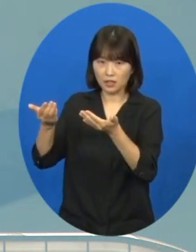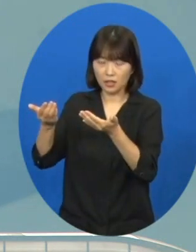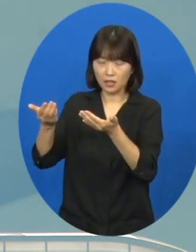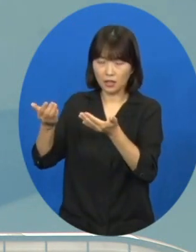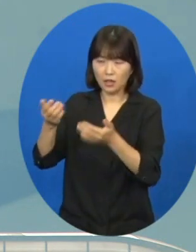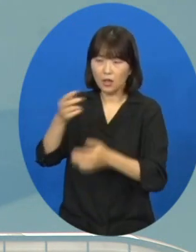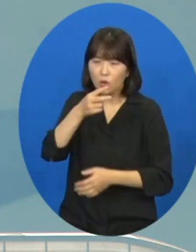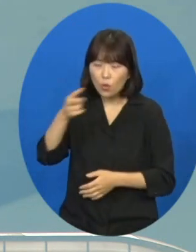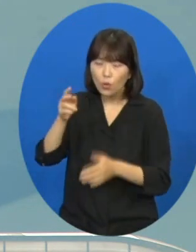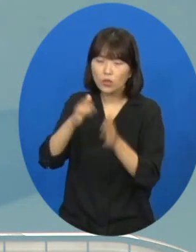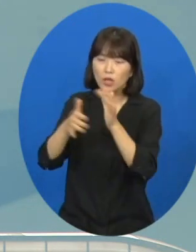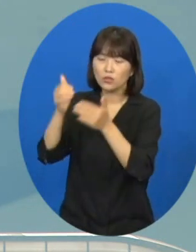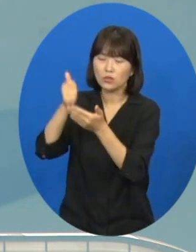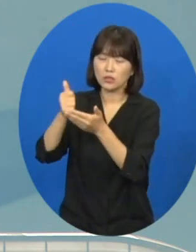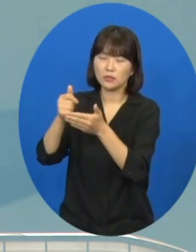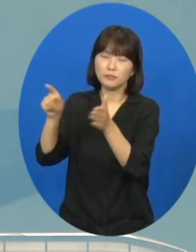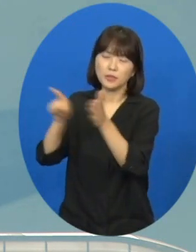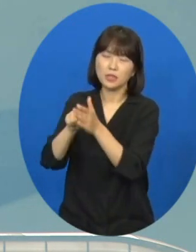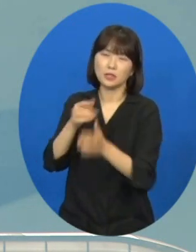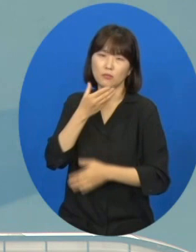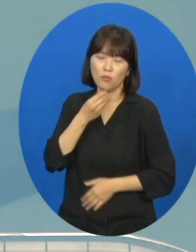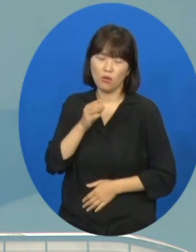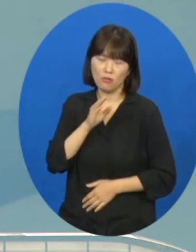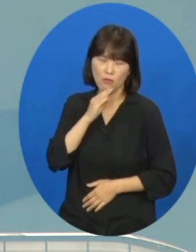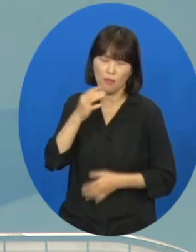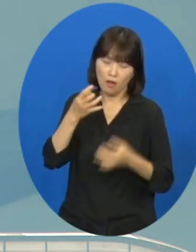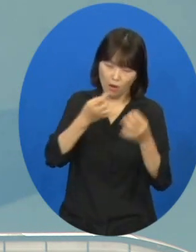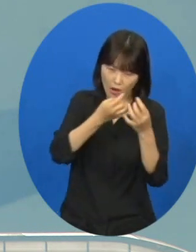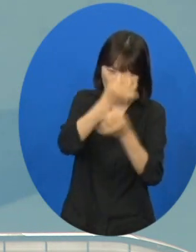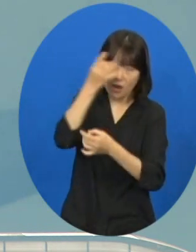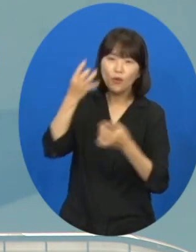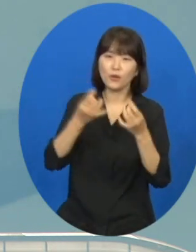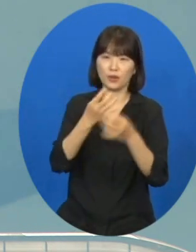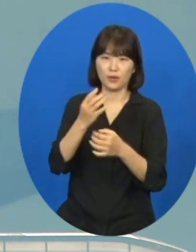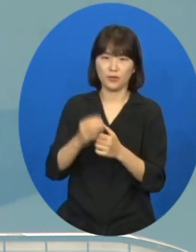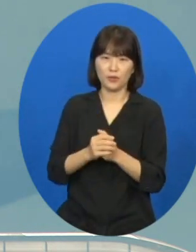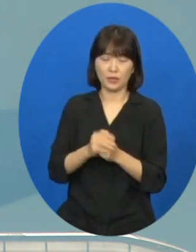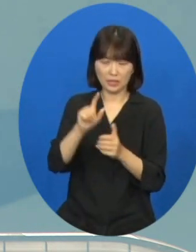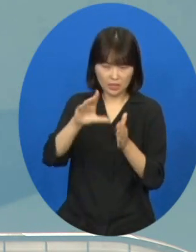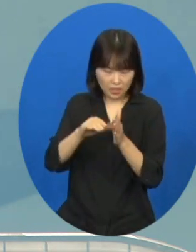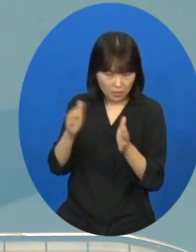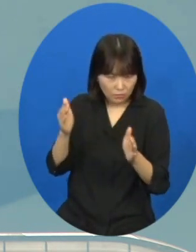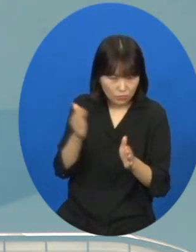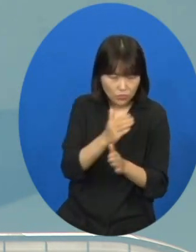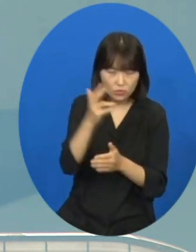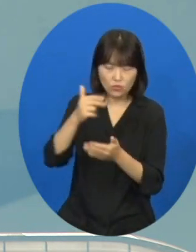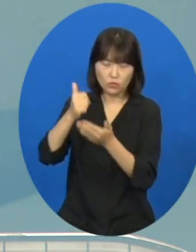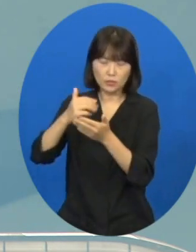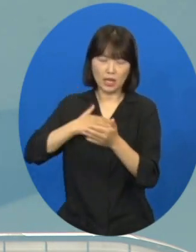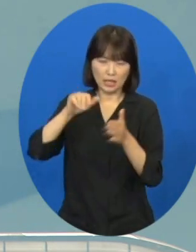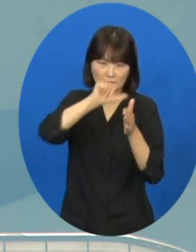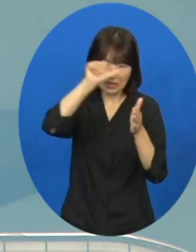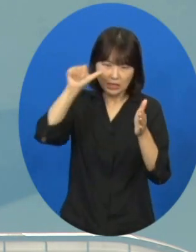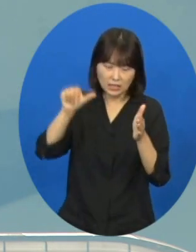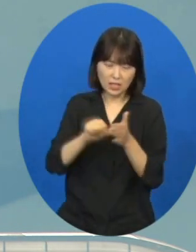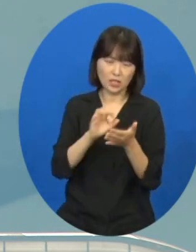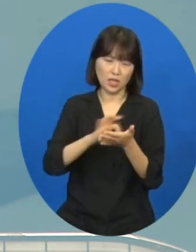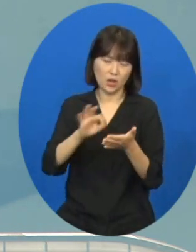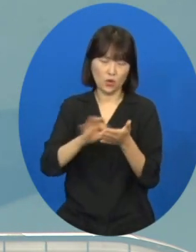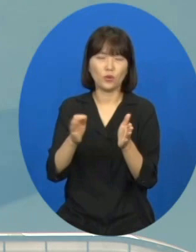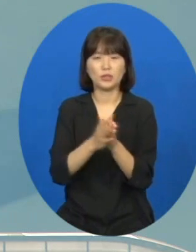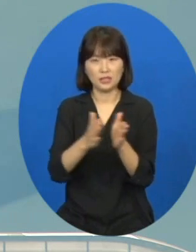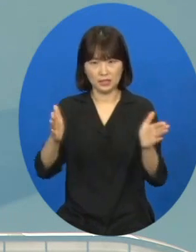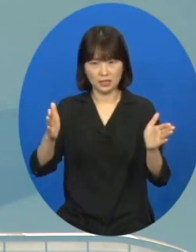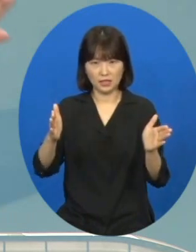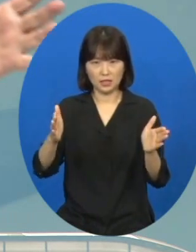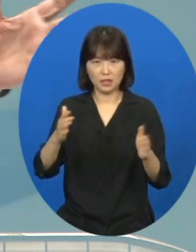복이에요. 황홀해요. 그러면 그때부터 주님이 내 인생을 뒤집어 쓰시기 시작해요.